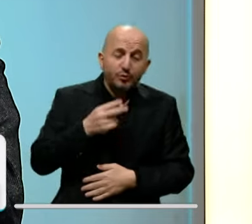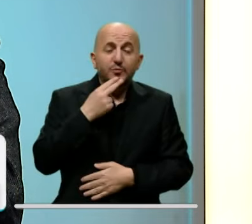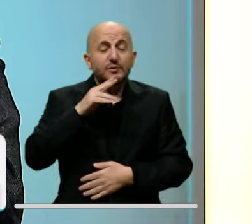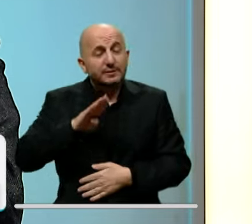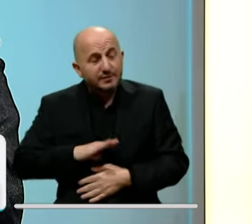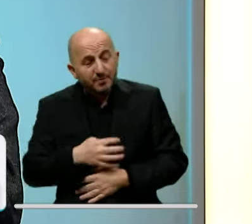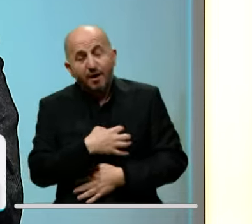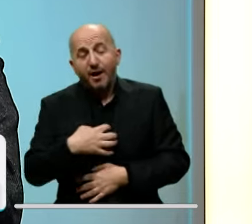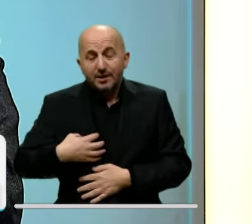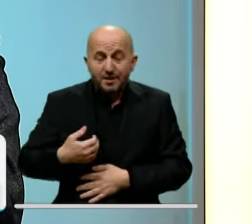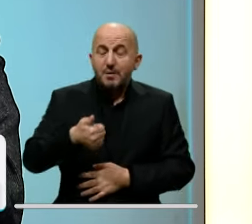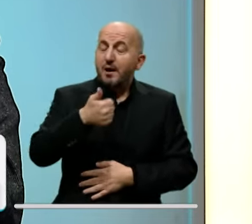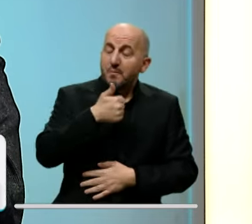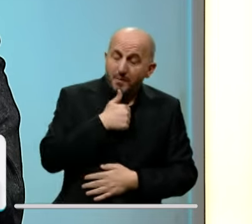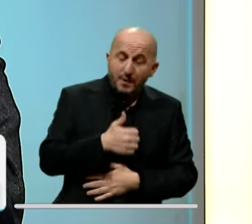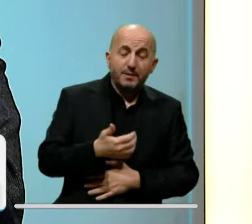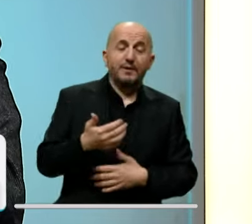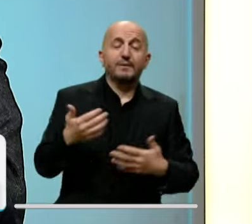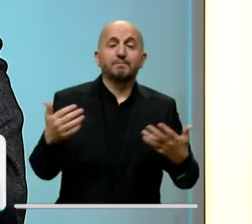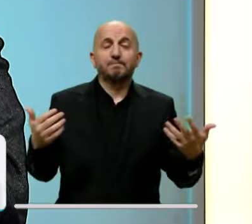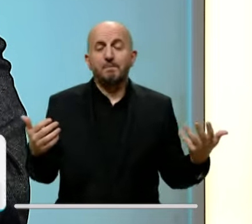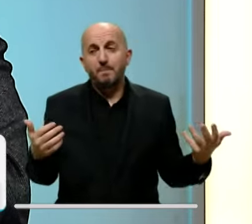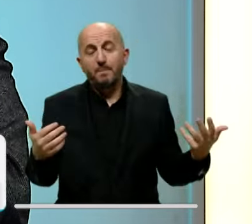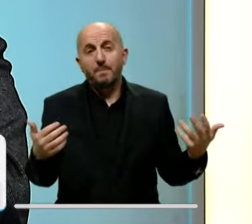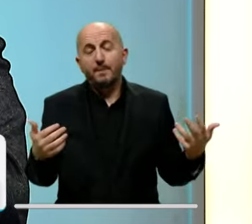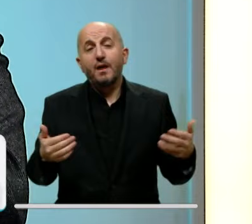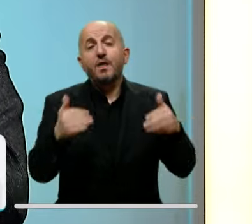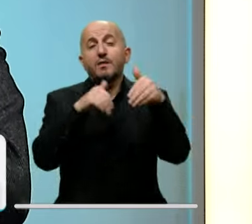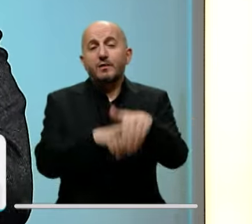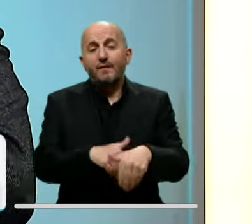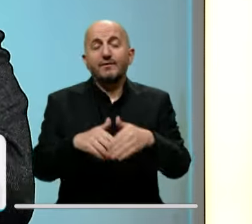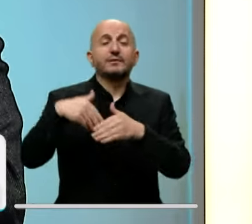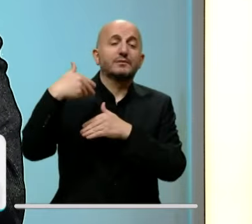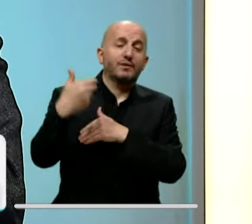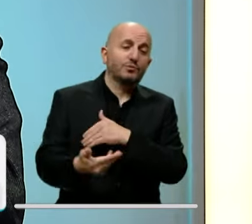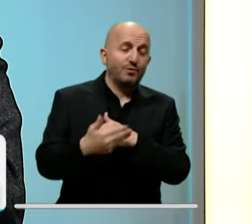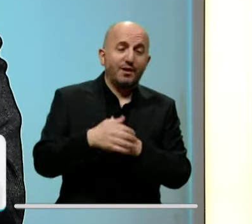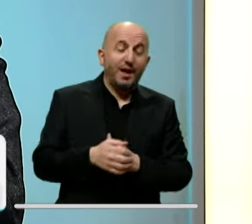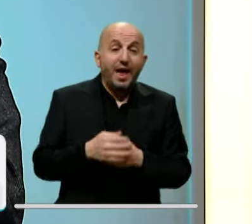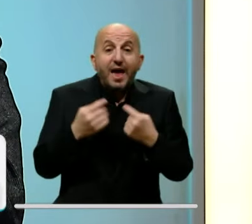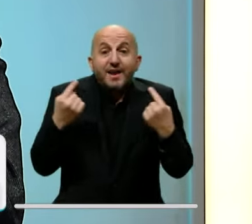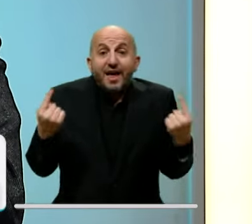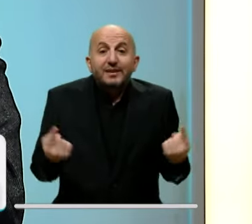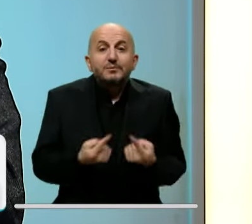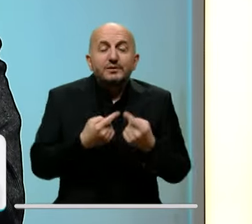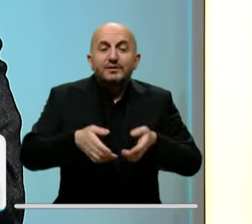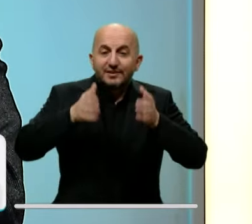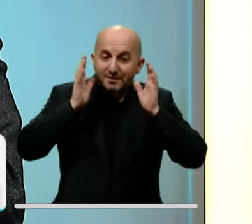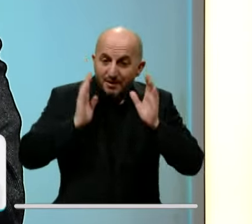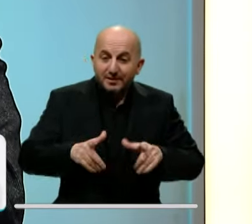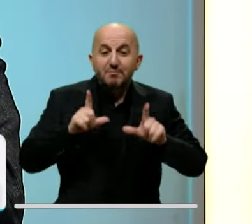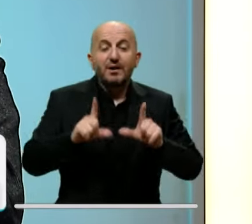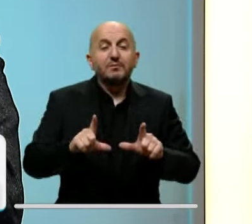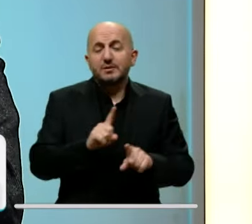Efendim anamı babamı Eee defnettikten sonra herhangi bir şekilde namaz kılmalı